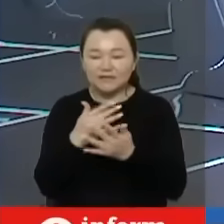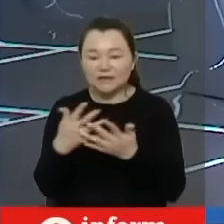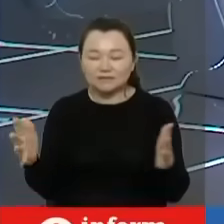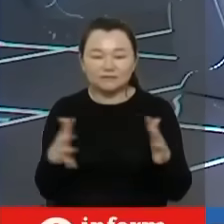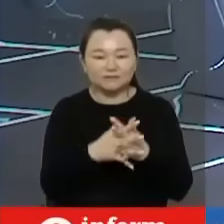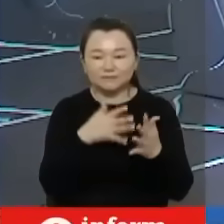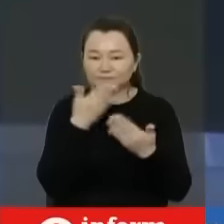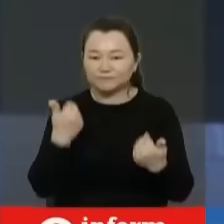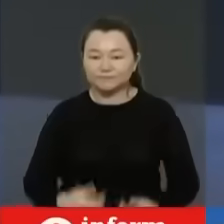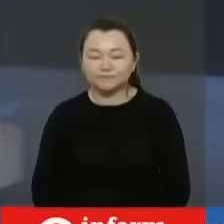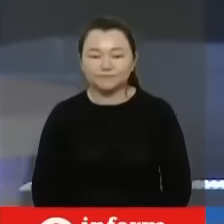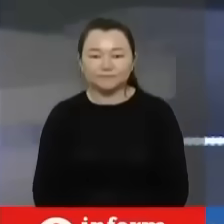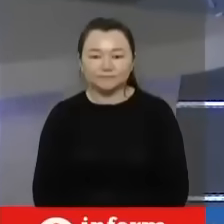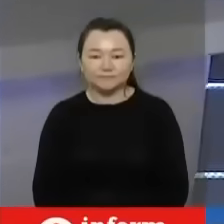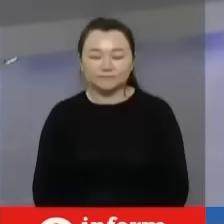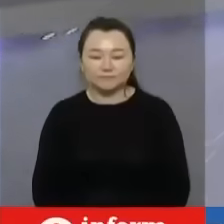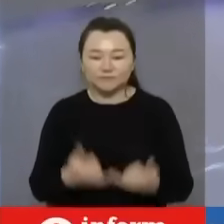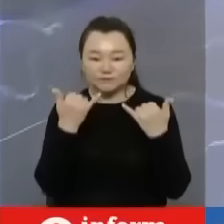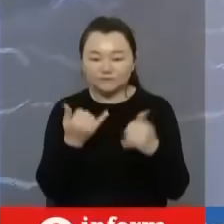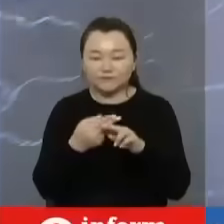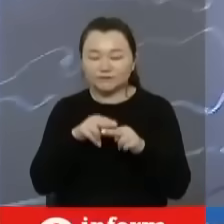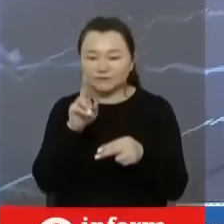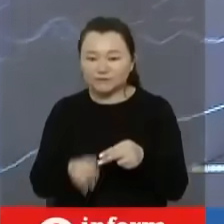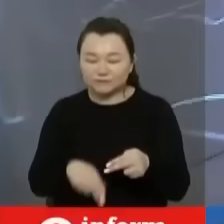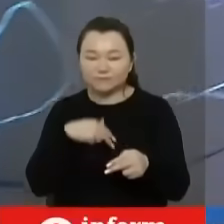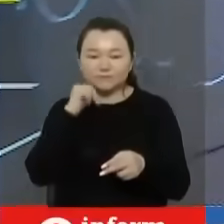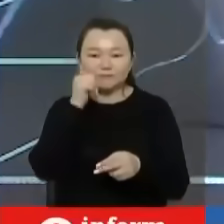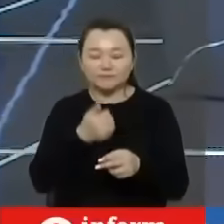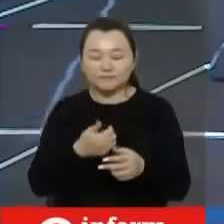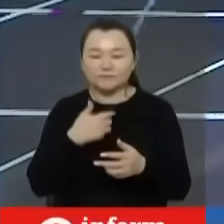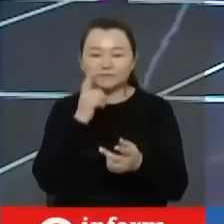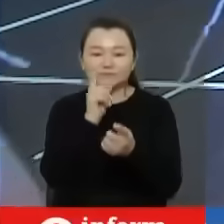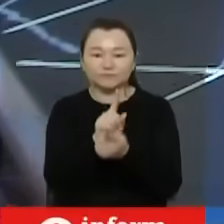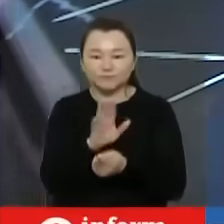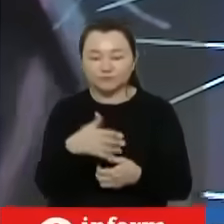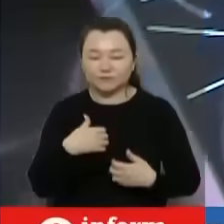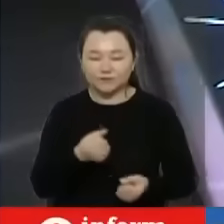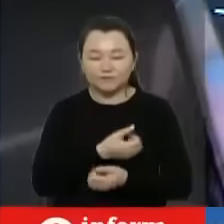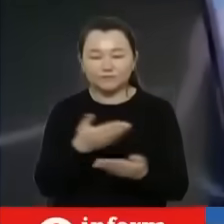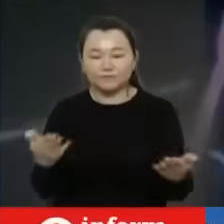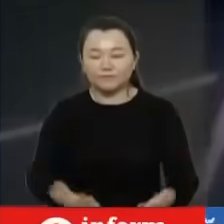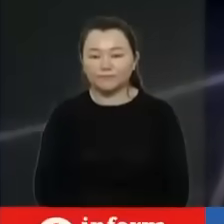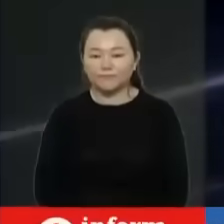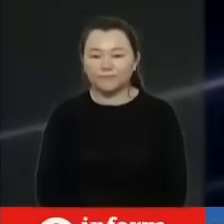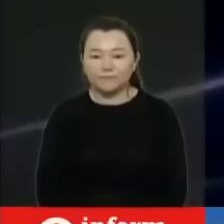қосылмаған. Бүгінге осы, біз өздеріңізбен ертеңге дейін қоштасамыз. Аман сау болыңыздар.